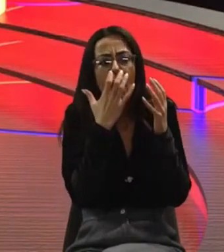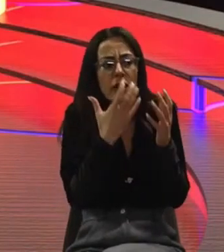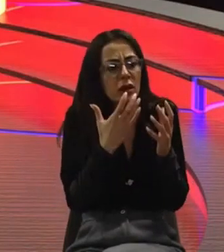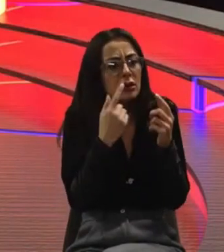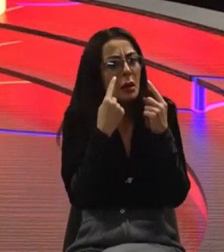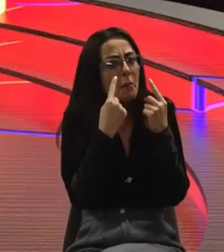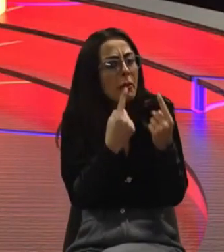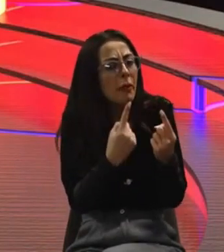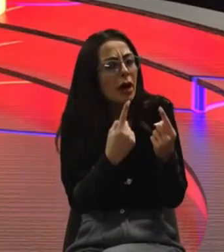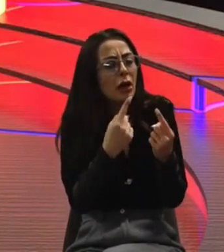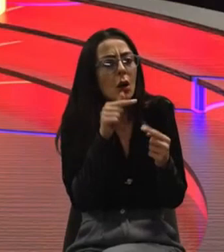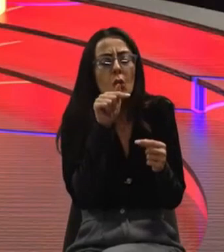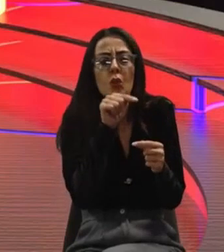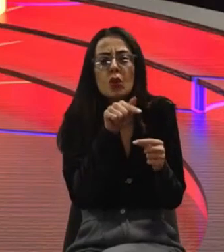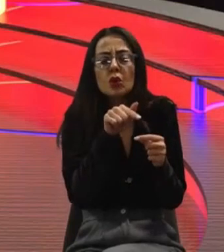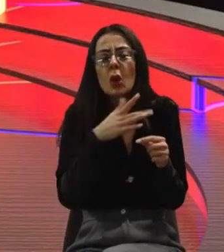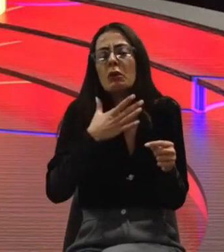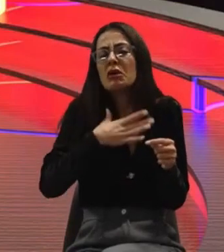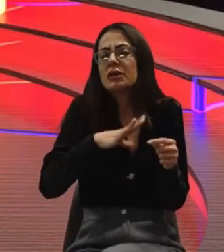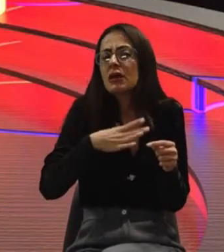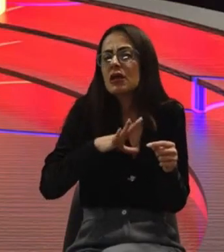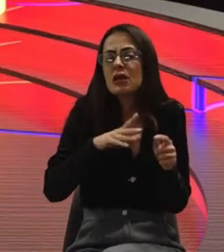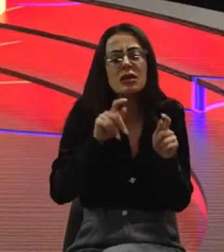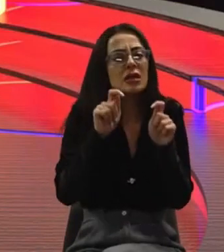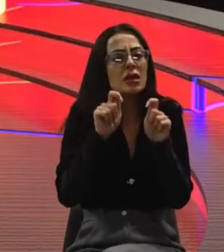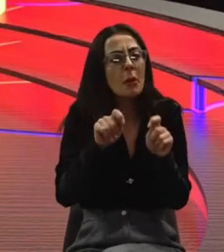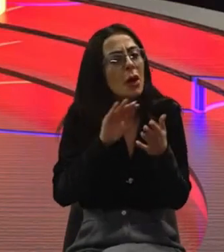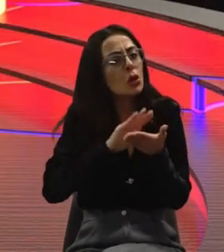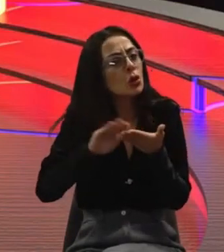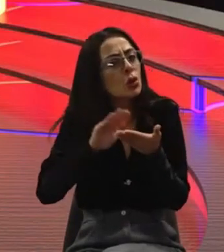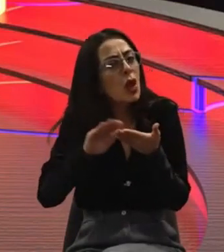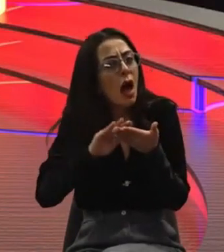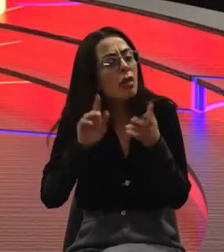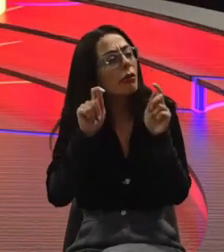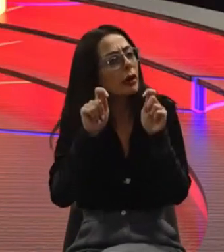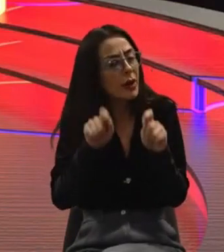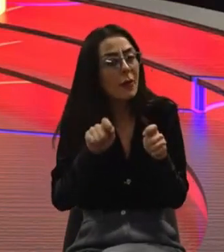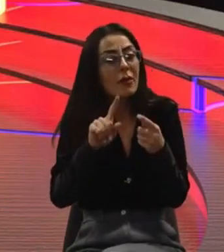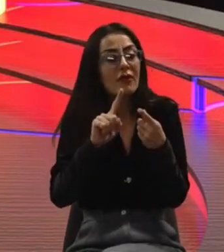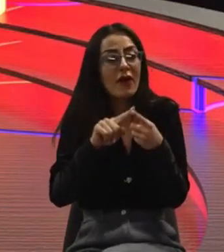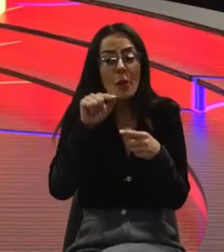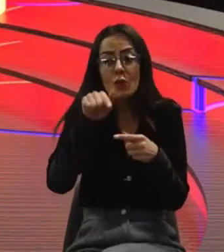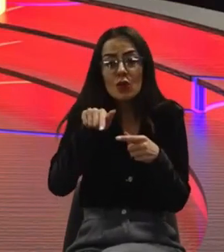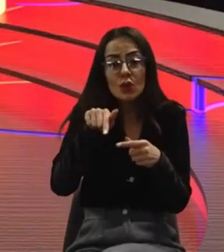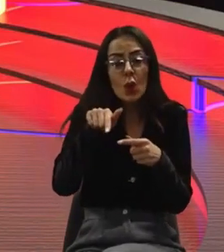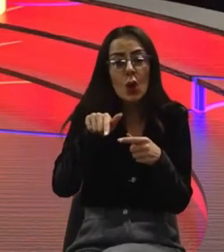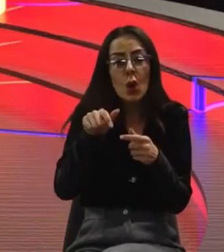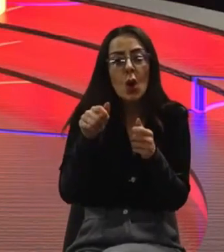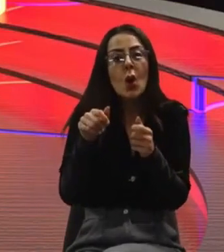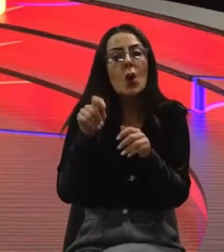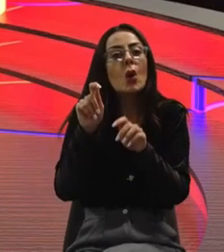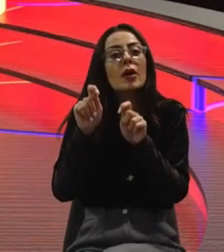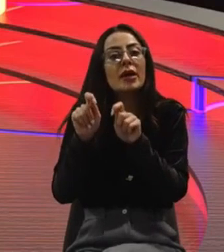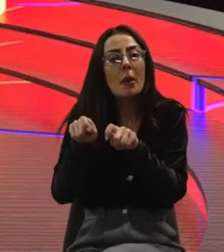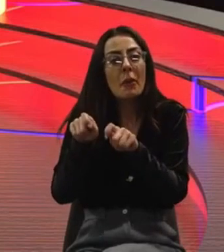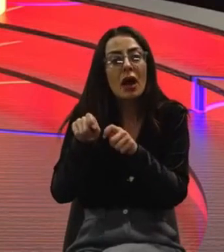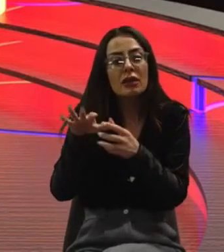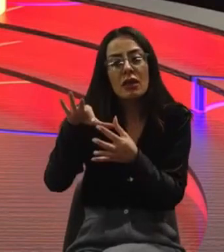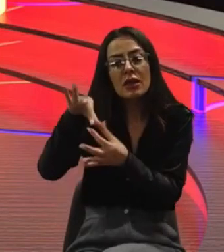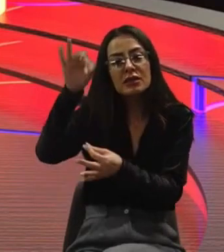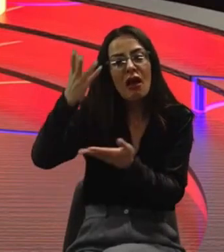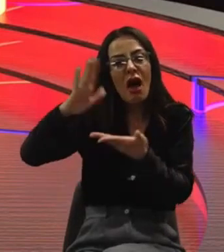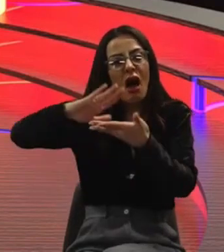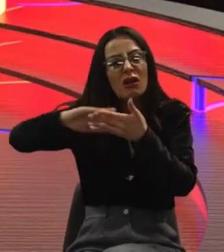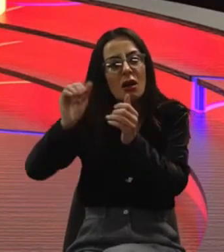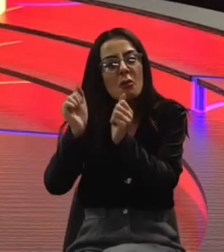varsa bakar bunu ciddi yapın düzenli yapın ve bunu yapan insanlarla birlikte olun kendi sınırlarınızı tanımaya